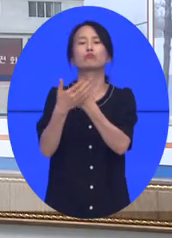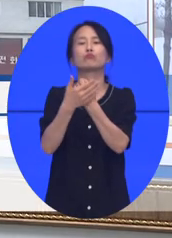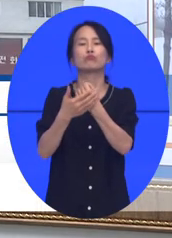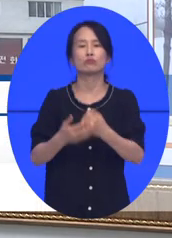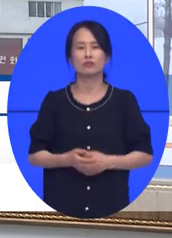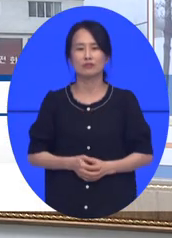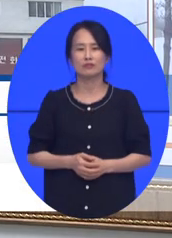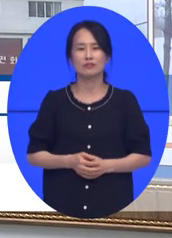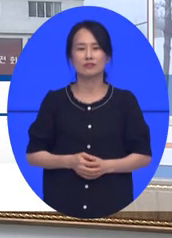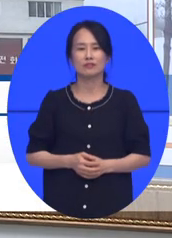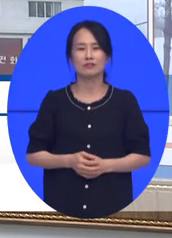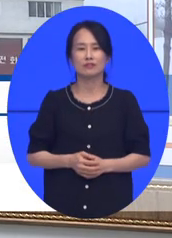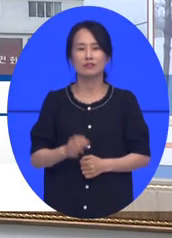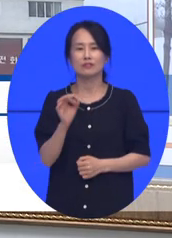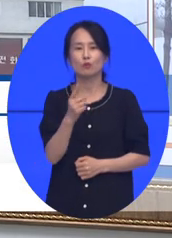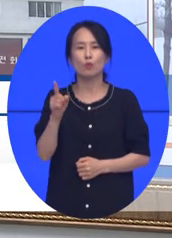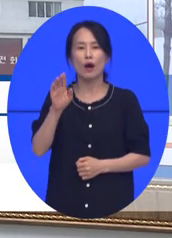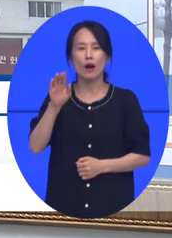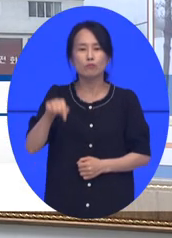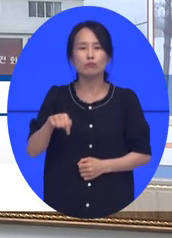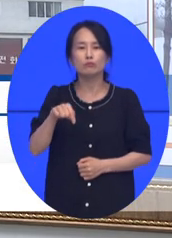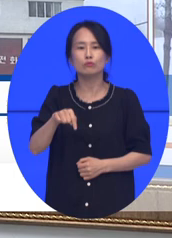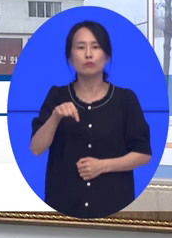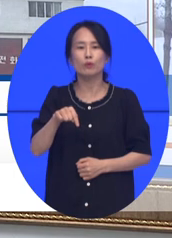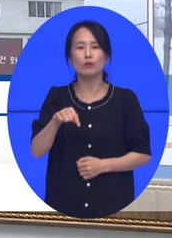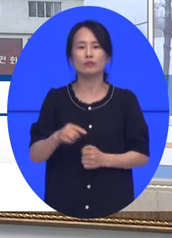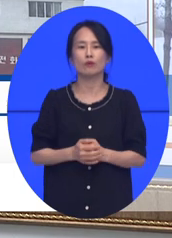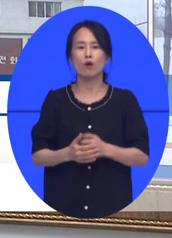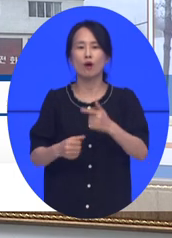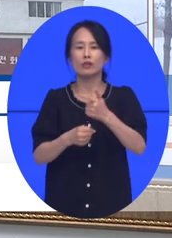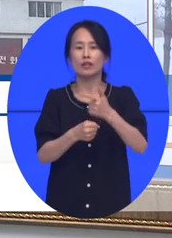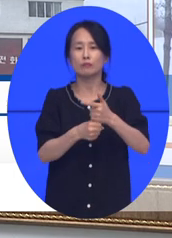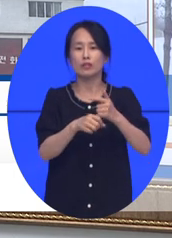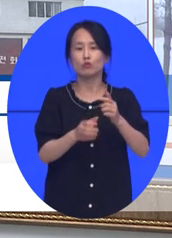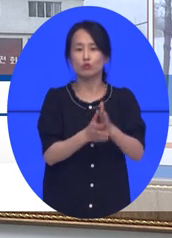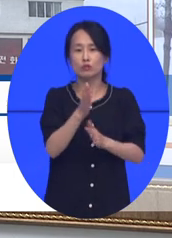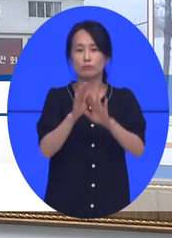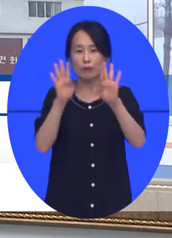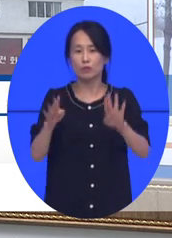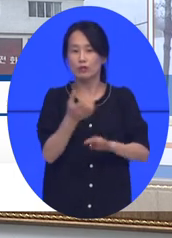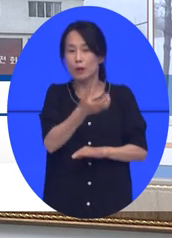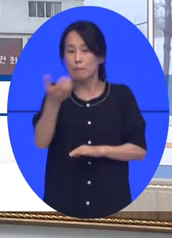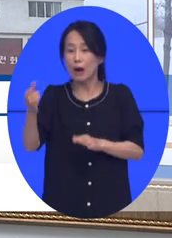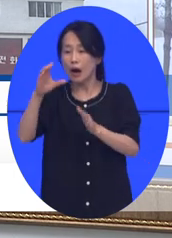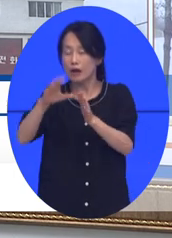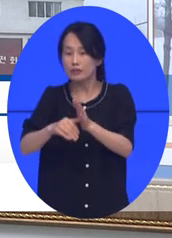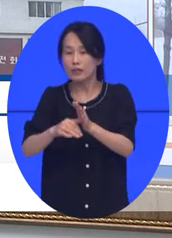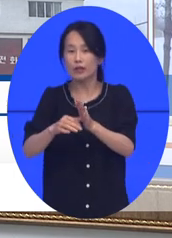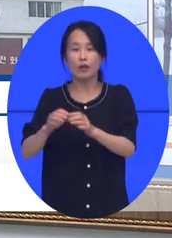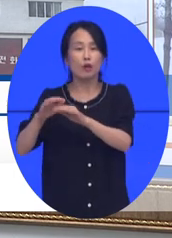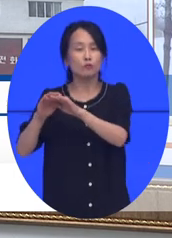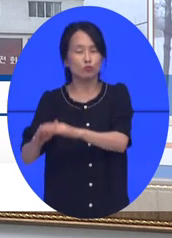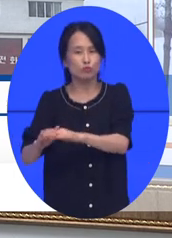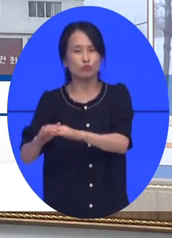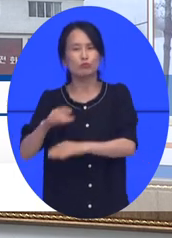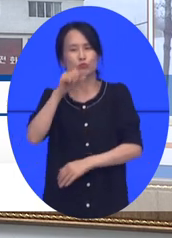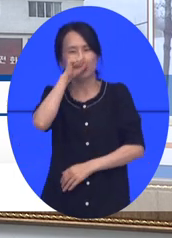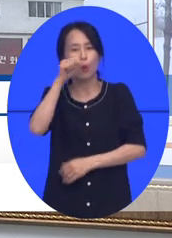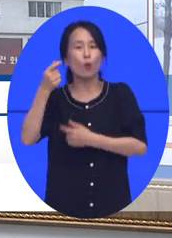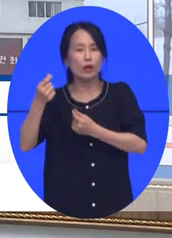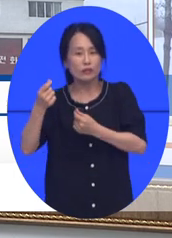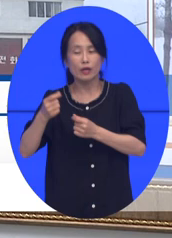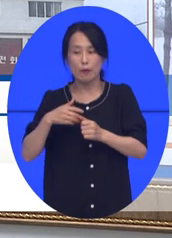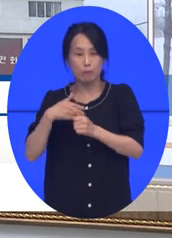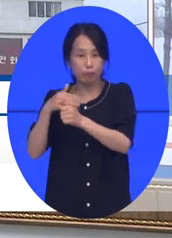여기가 남양주시 박물관으로 갈 때 거기다 전시를 했으면 좋겠다 싶어서